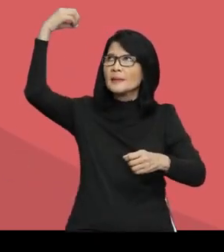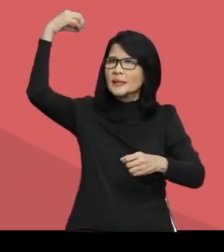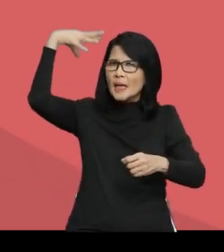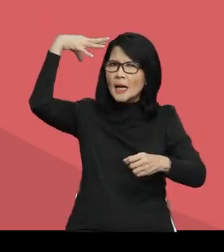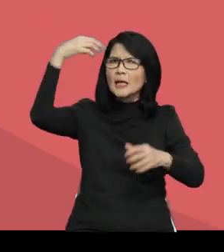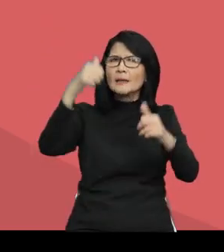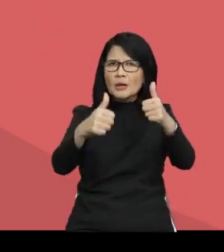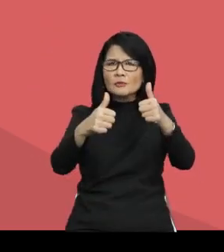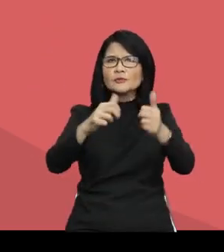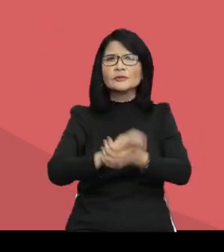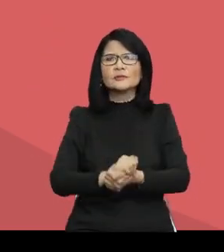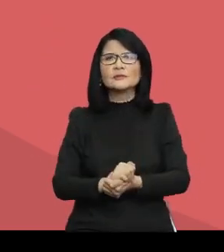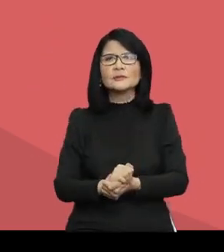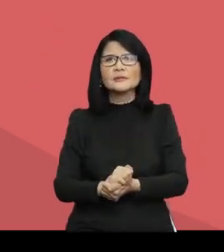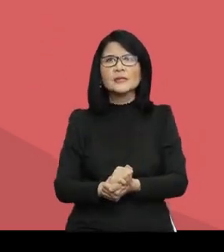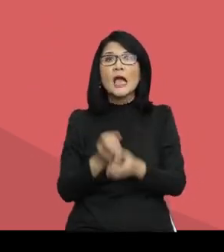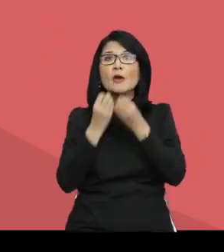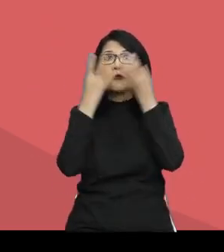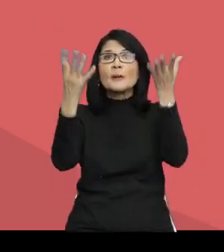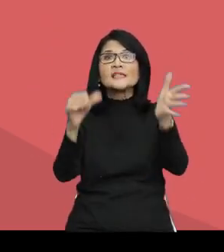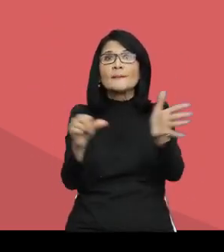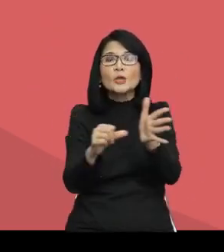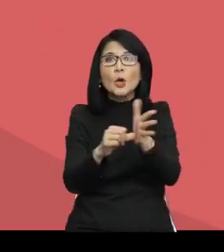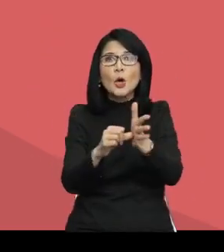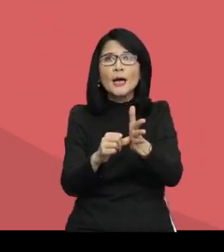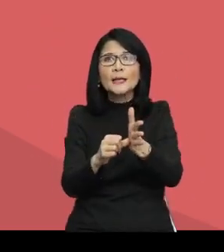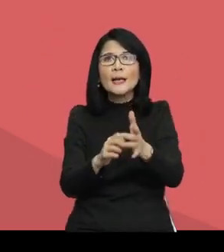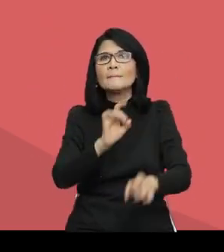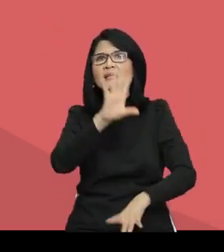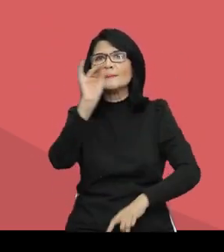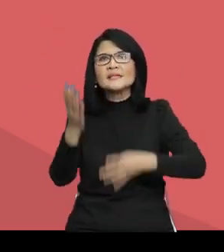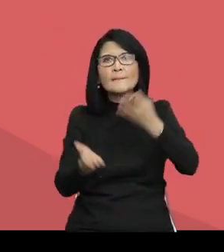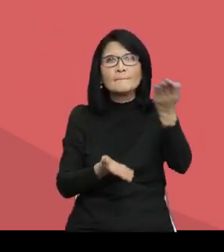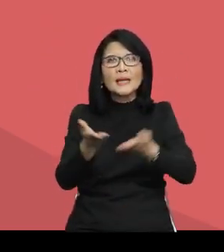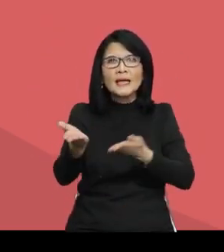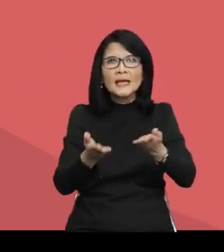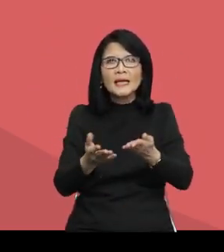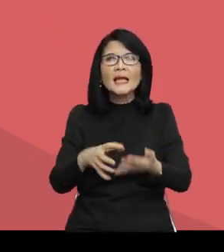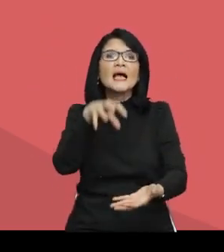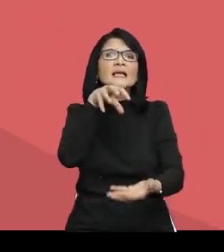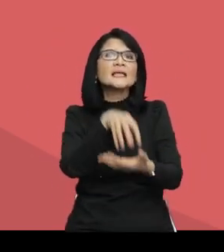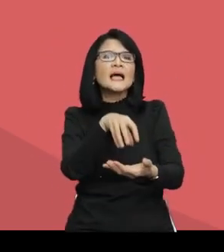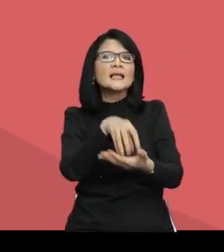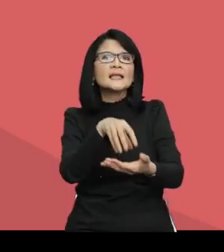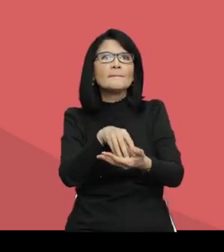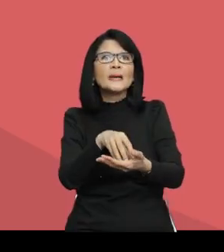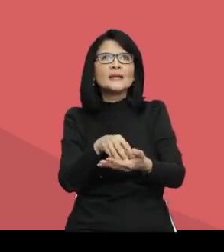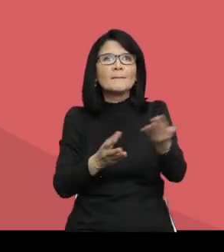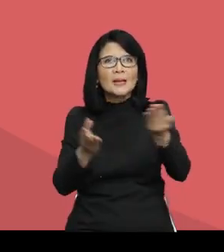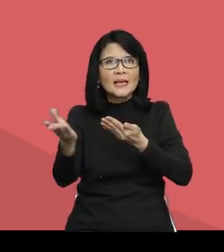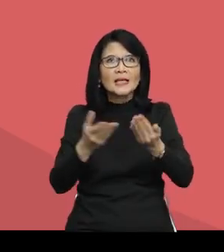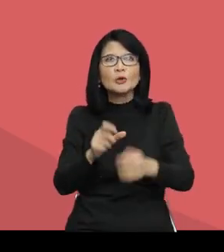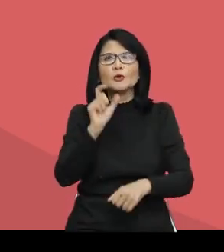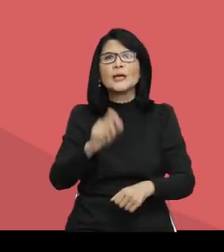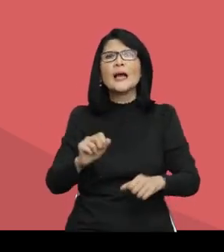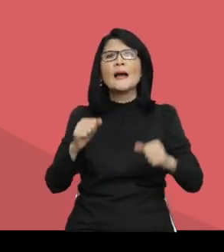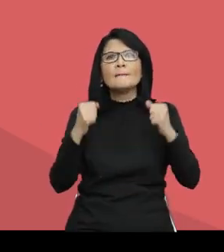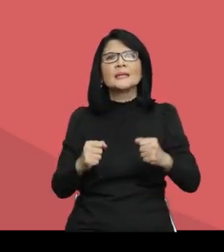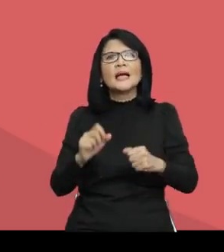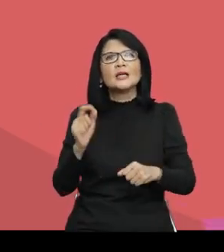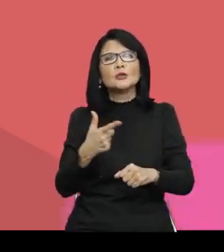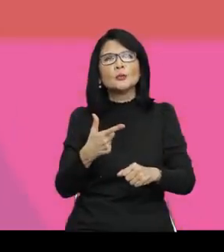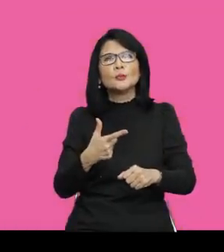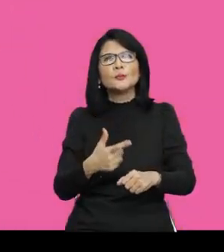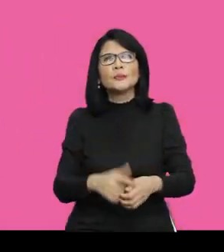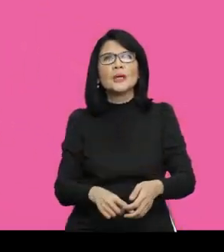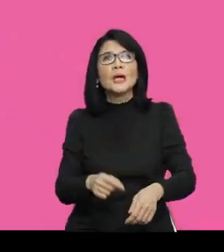yang memadai. Informasi pertolongan, jenis layanan, dan rujukan juga disediakan untuk penyintas. Hotline